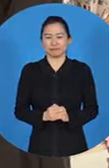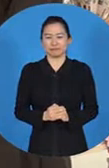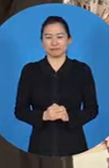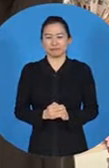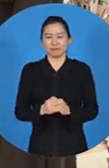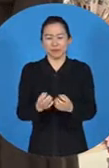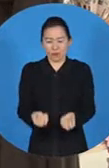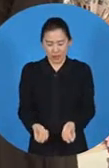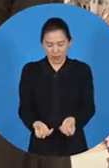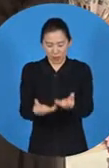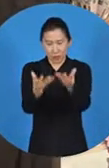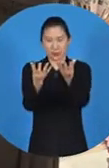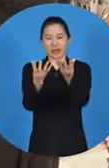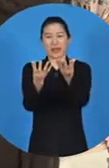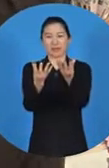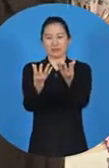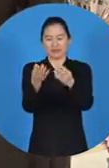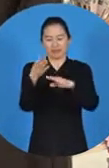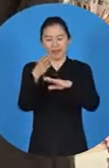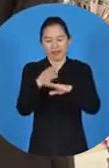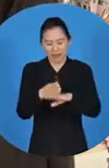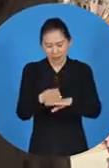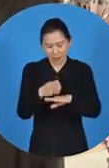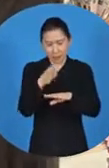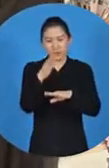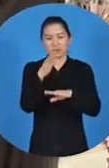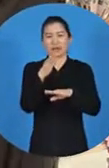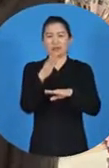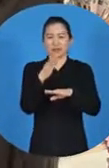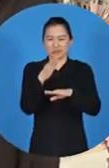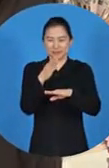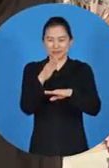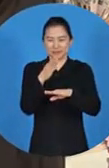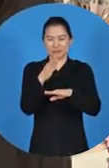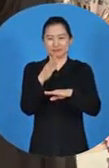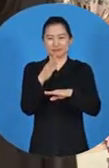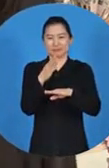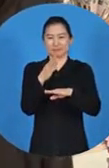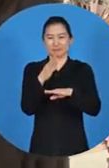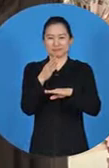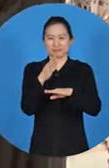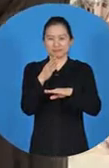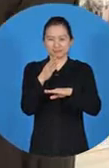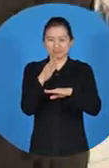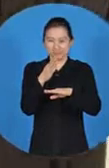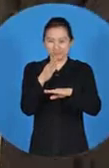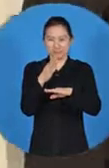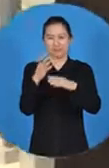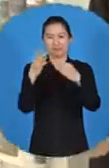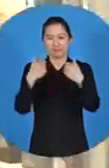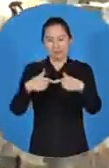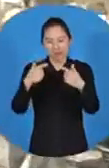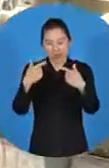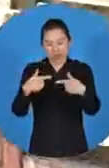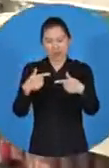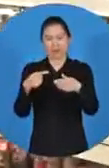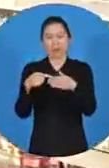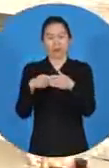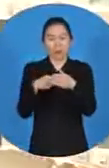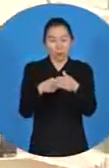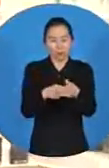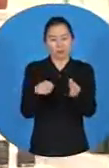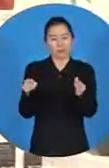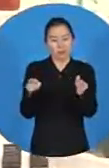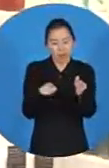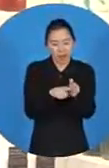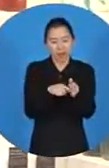店舗大賞受賞おめでとうございます。 ありがとうございます。 受賞していかがですか？ 地道に毎日やってきた